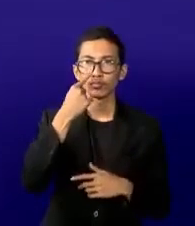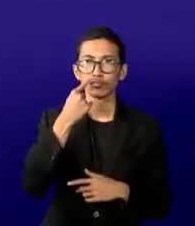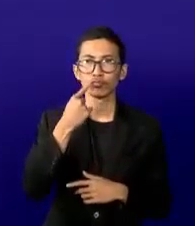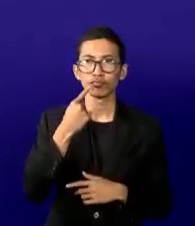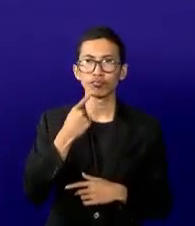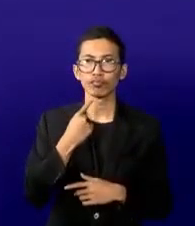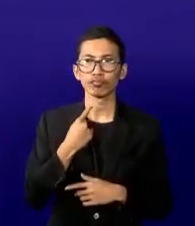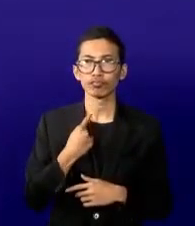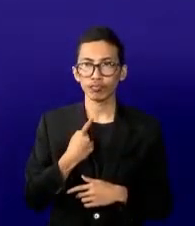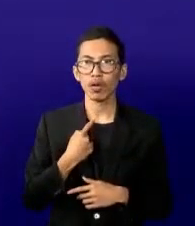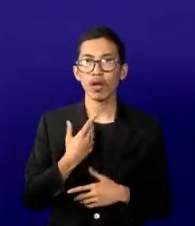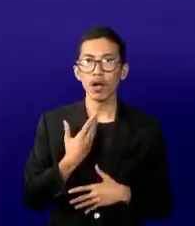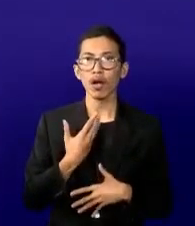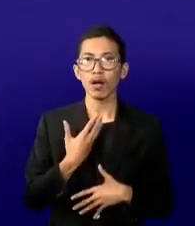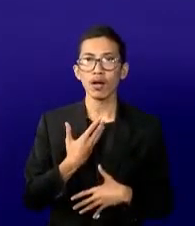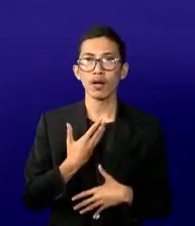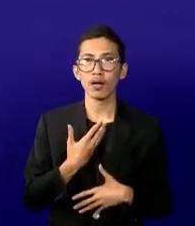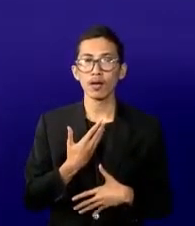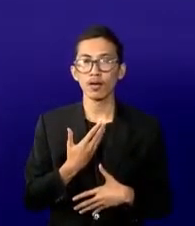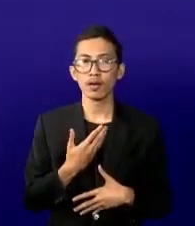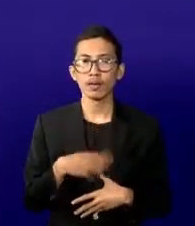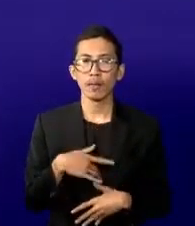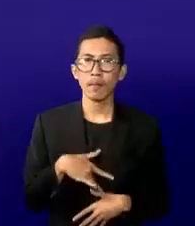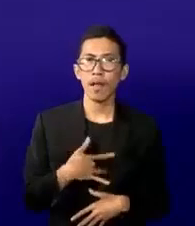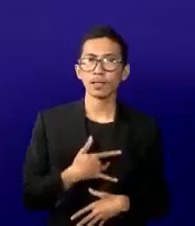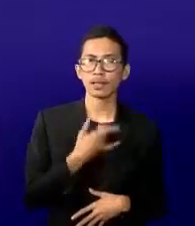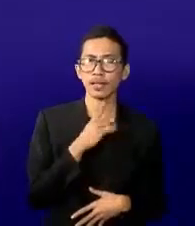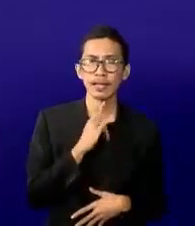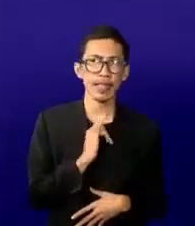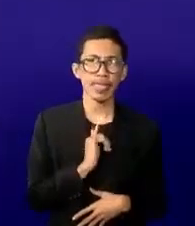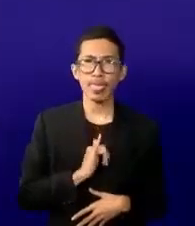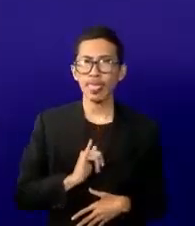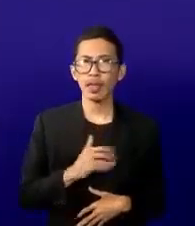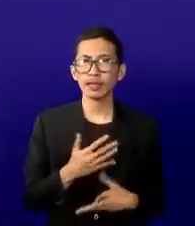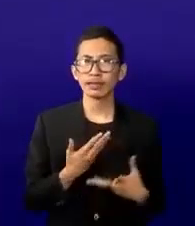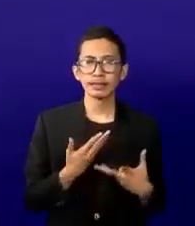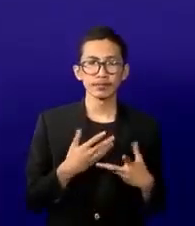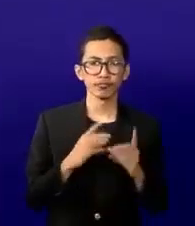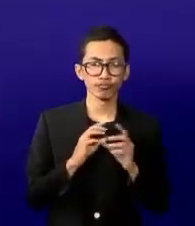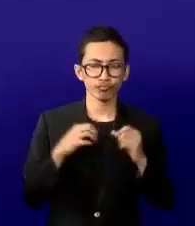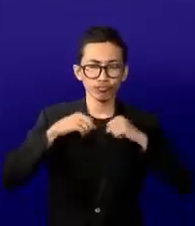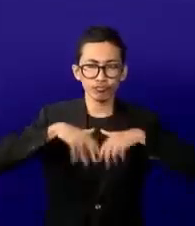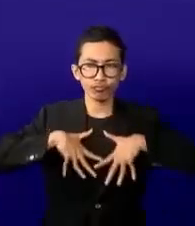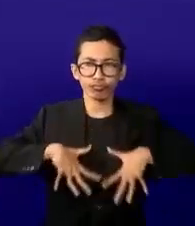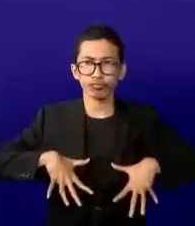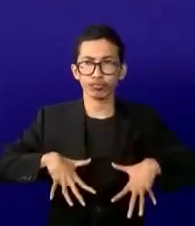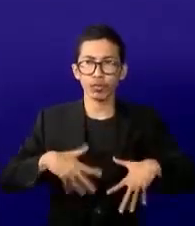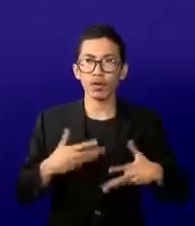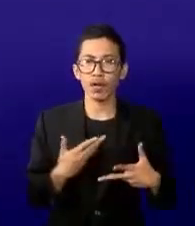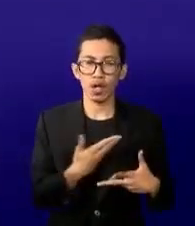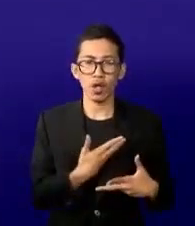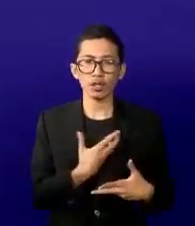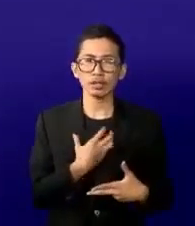itu dapat menyebabkan ee serangan keluhan yang menjadi lebih lebih luas dan lebih berat Ya seperti gejala